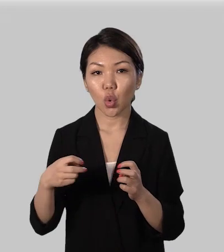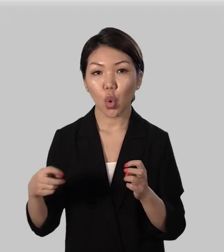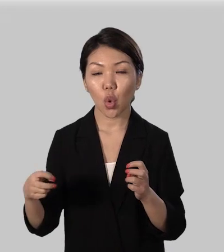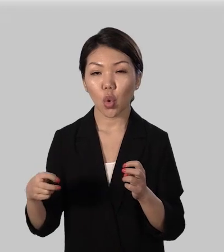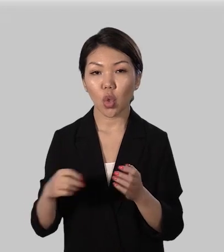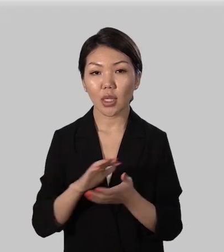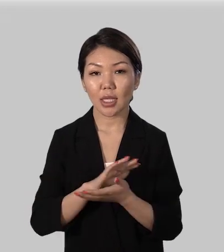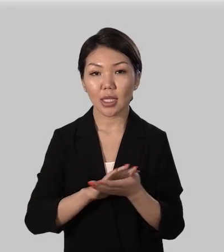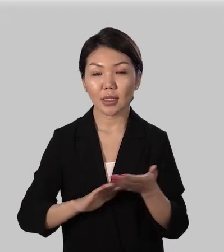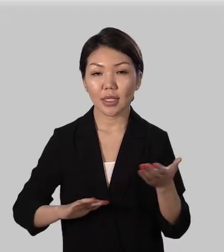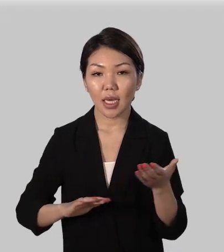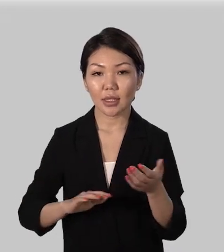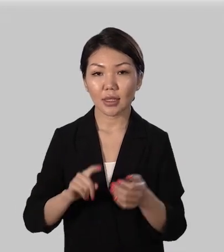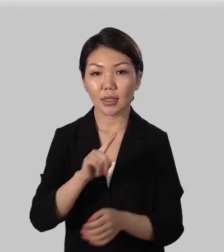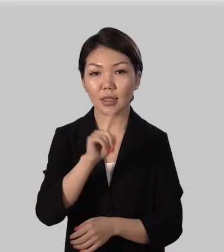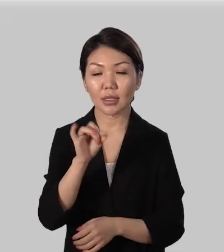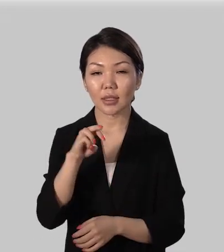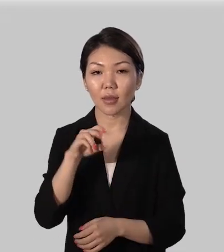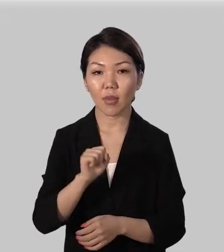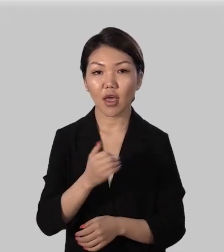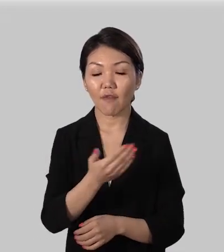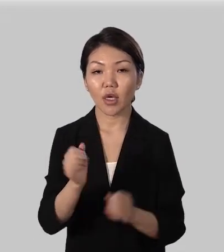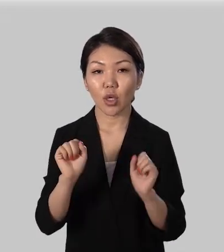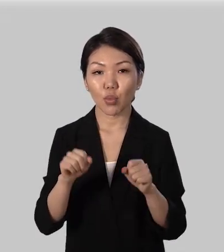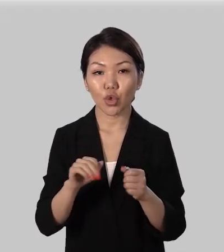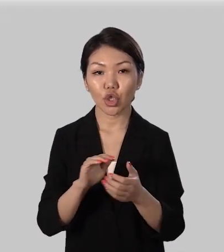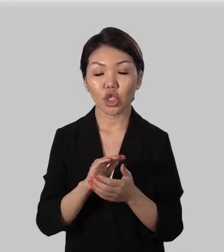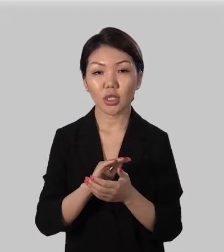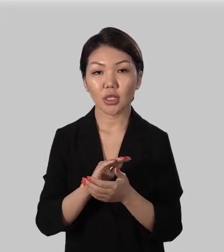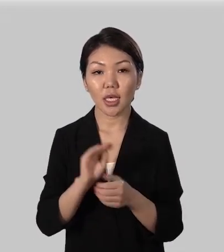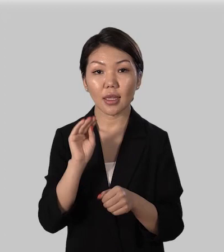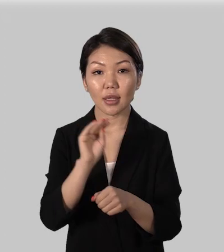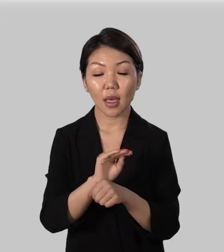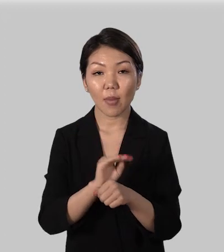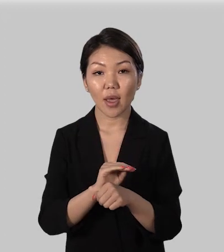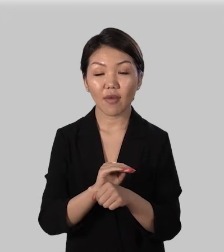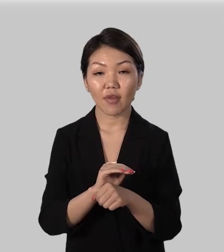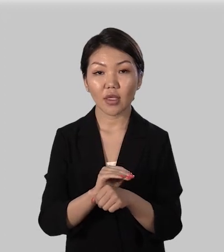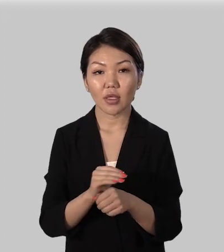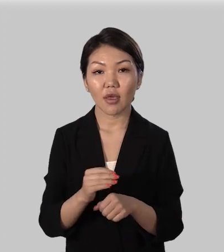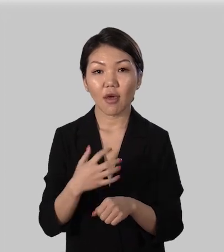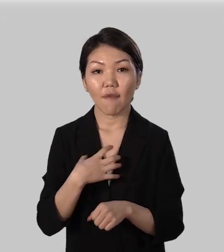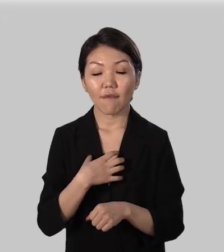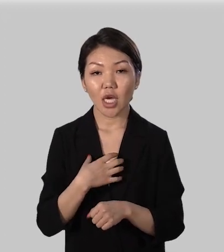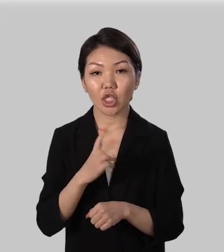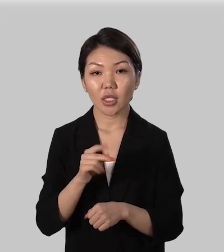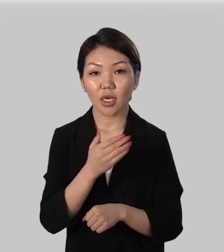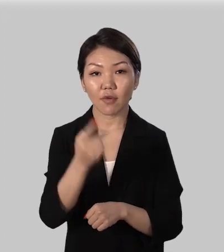вы можете расширить данный план добавив еще важные на ваш взгляд пункты